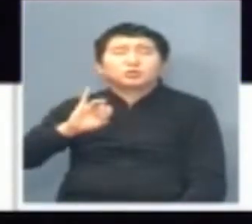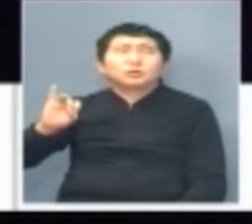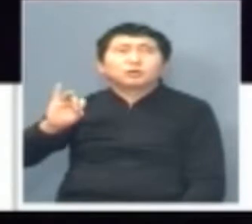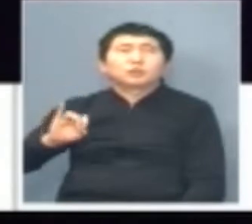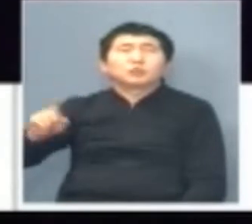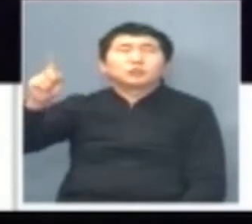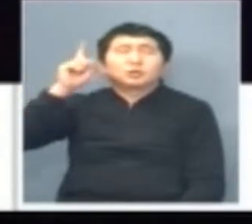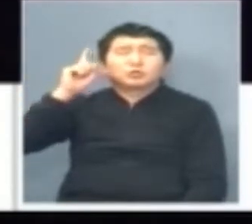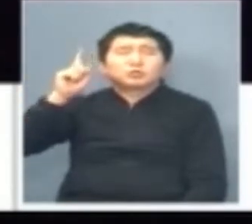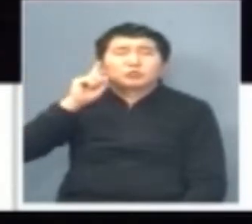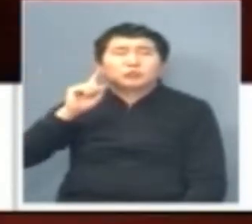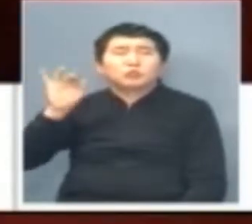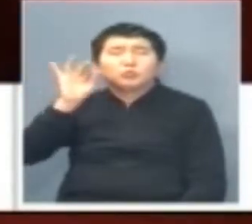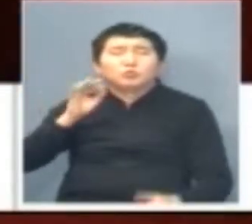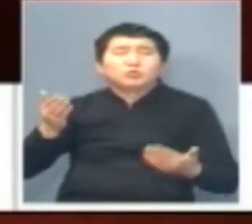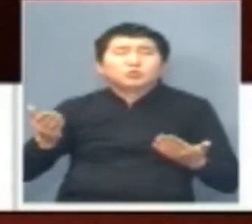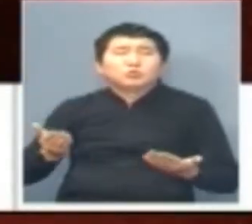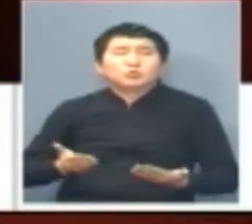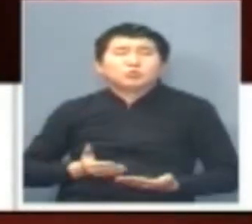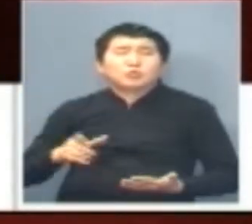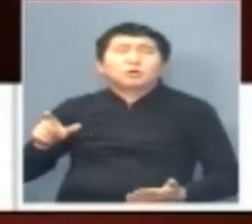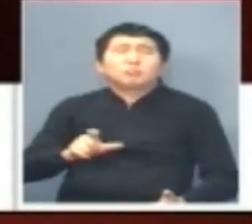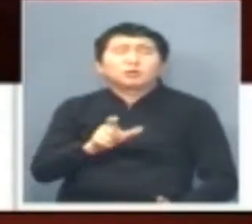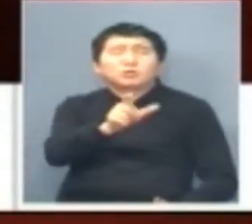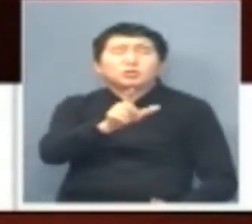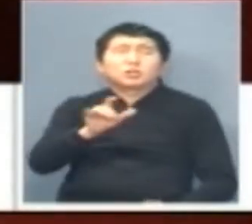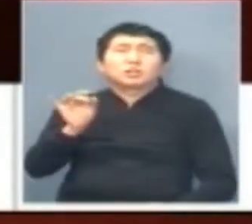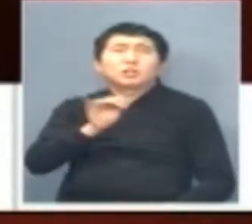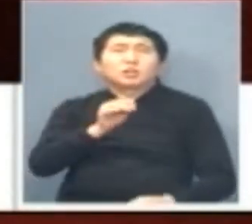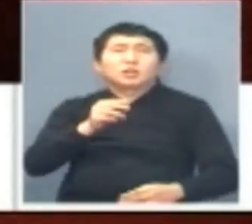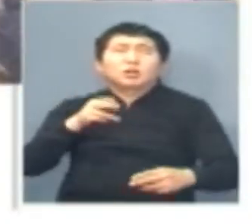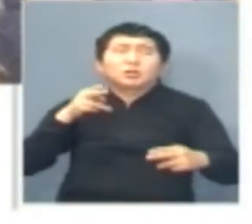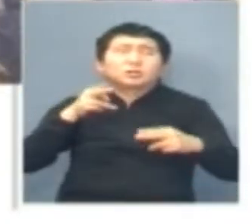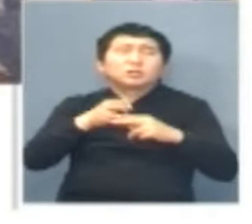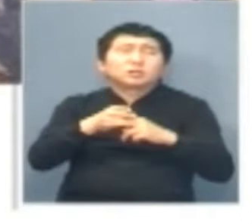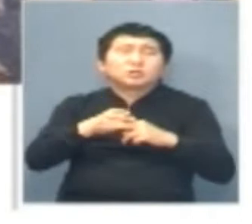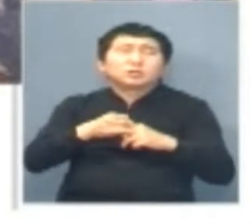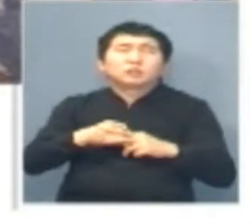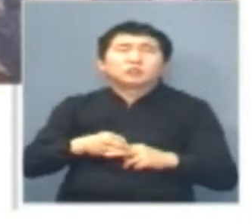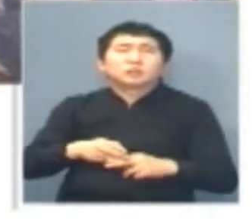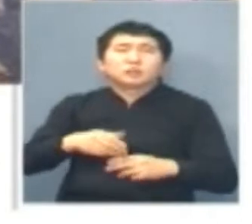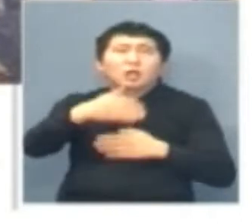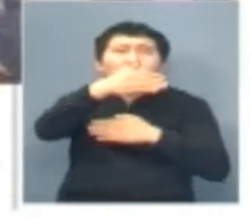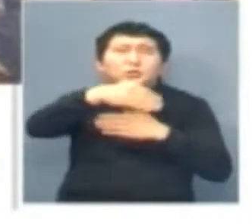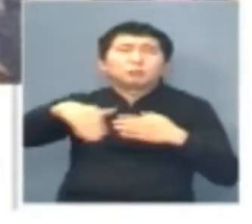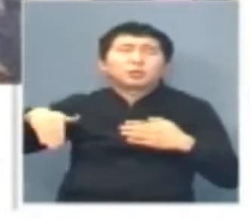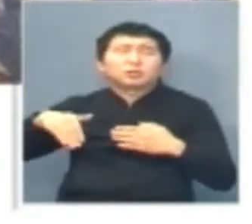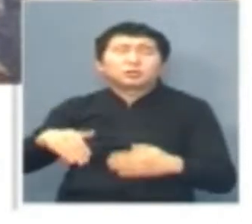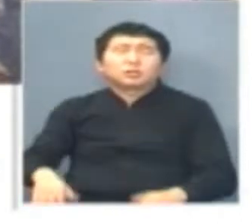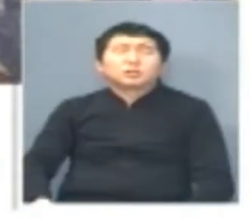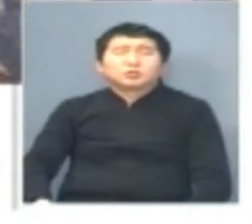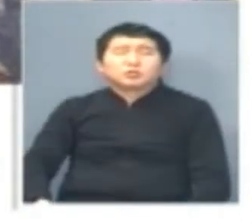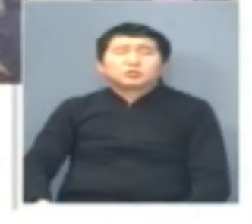повествует о жизненном пути героев и препятствиях встречающихся на их пути эта пьеса